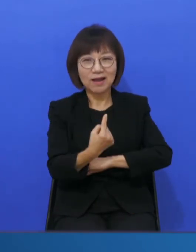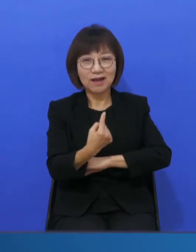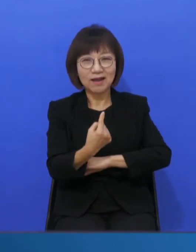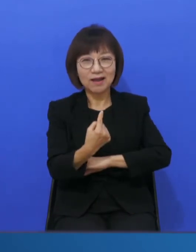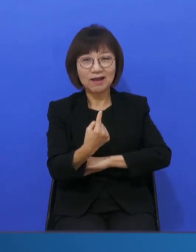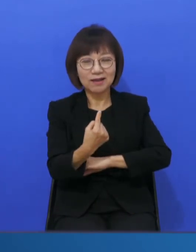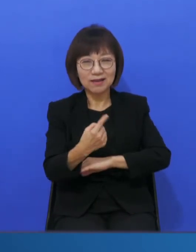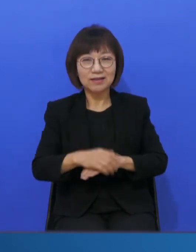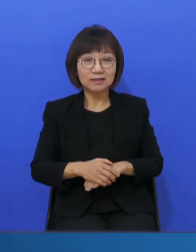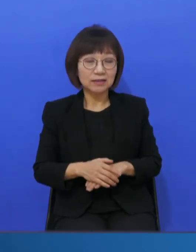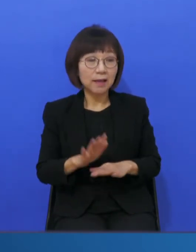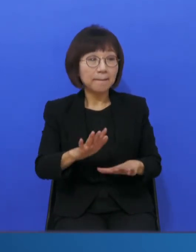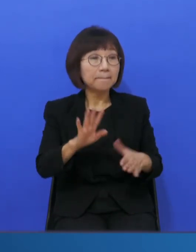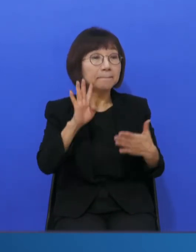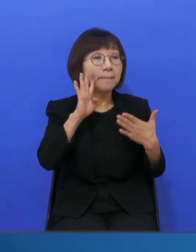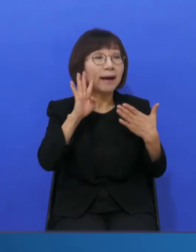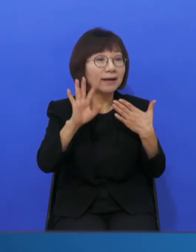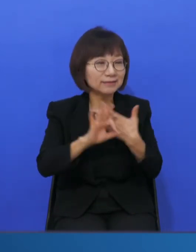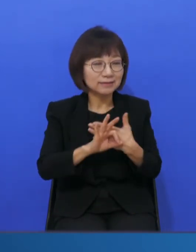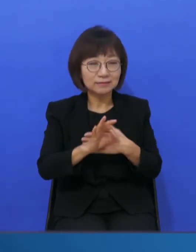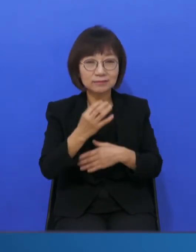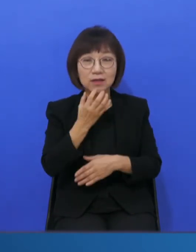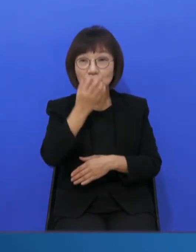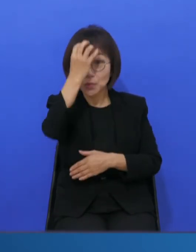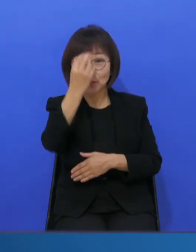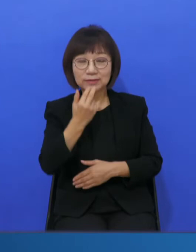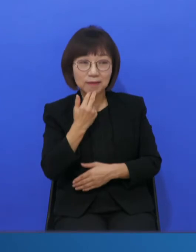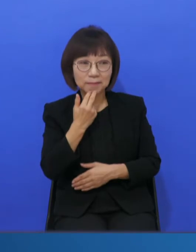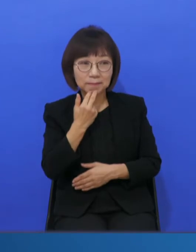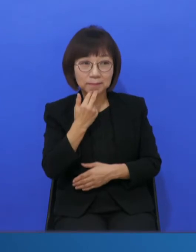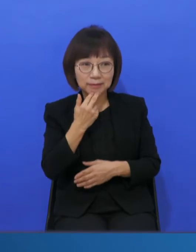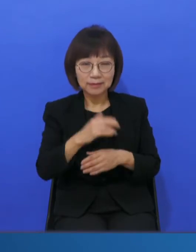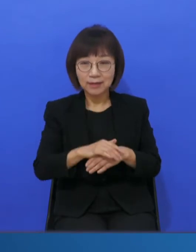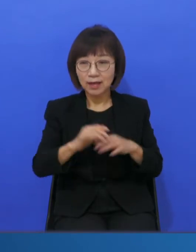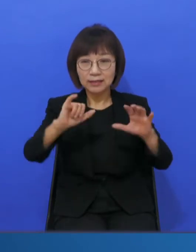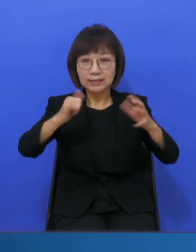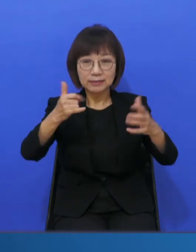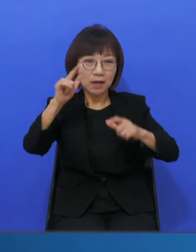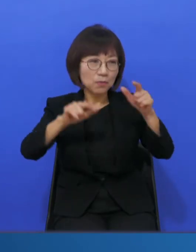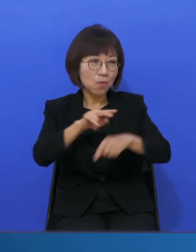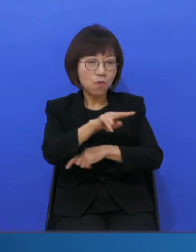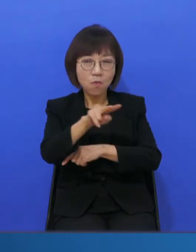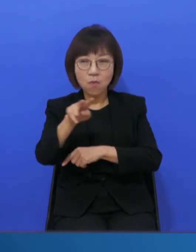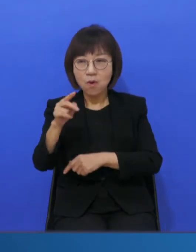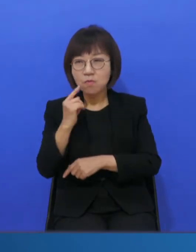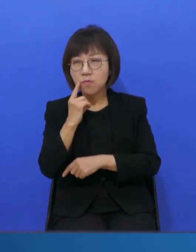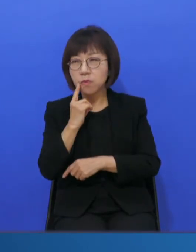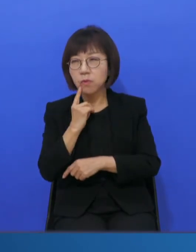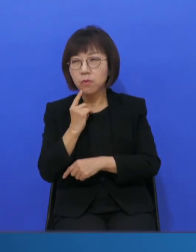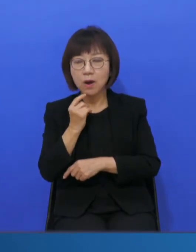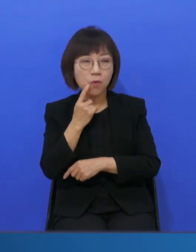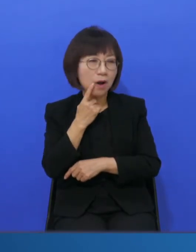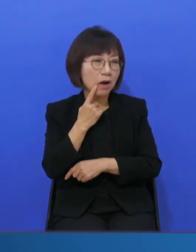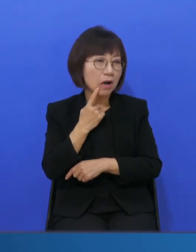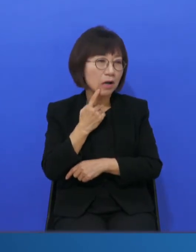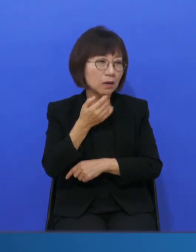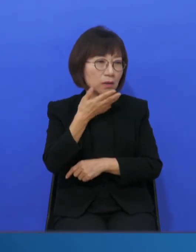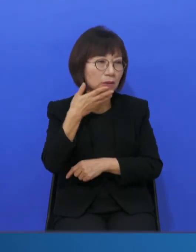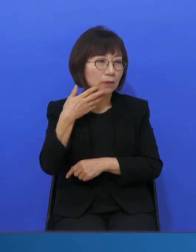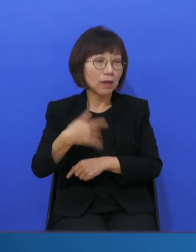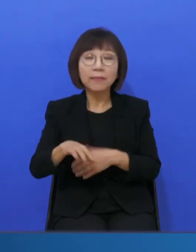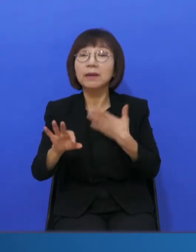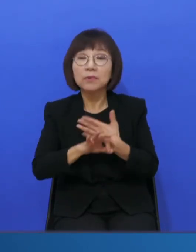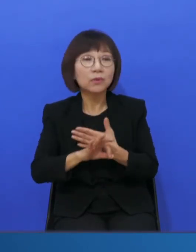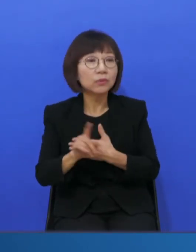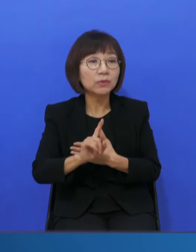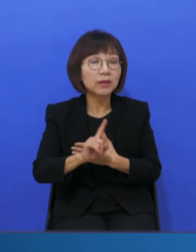요셉이 세상을 부러워했으면 어떤 일을 했겠습니까? What do you think Joseph would have done if he looked at the world and was envious of it?